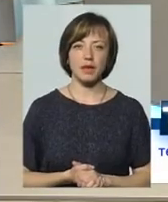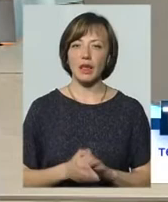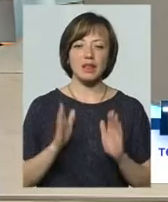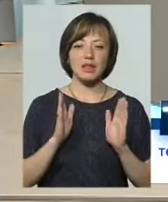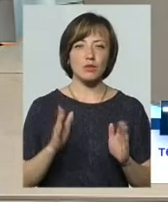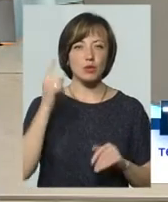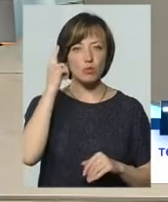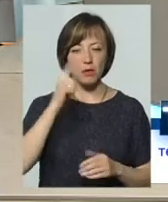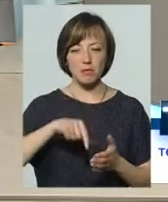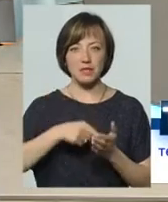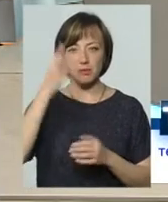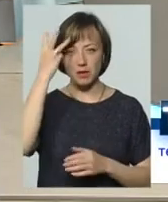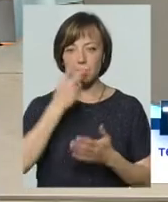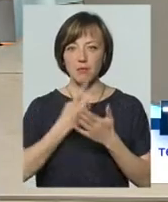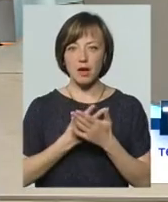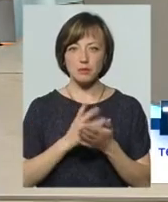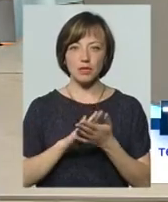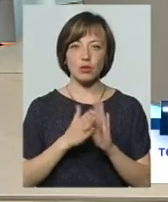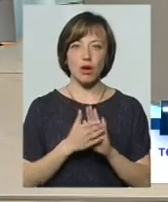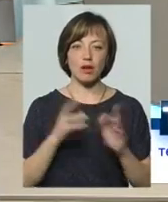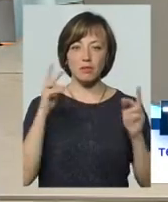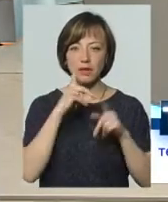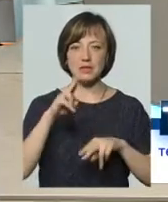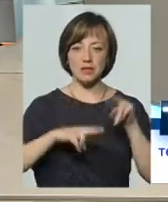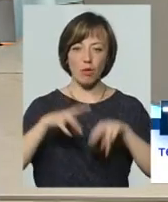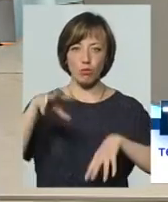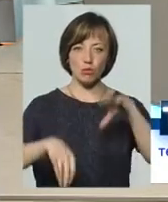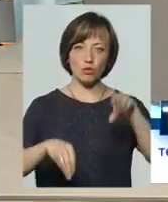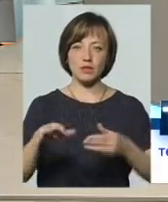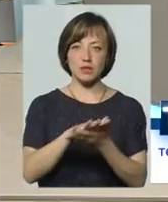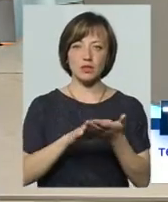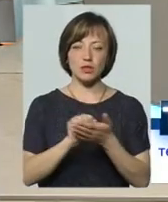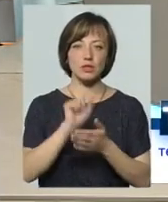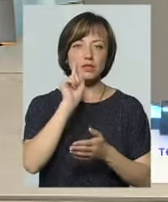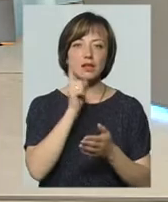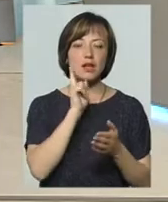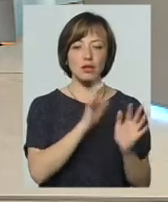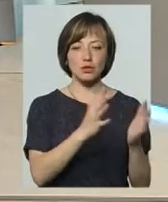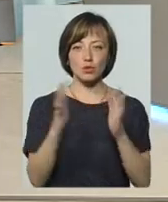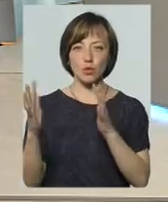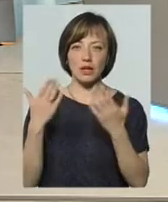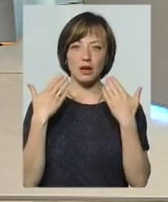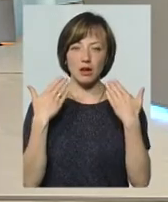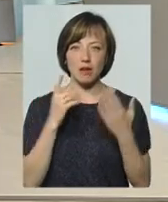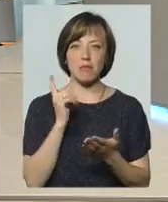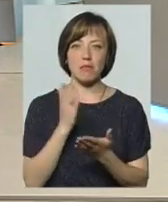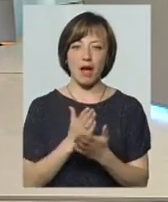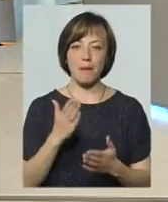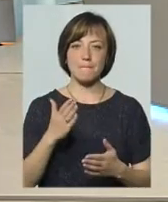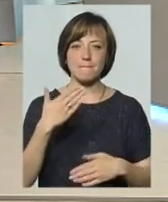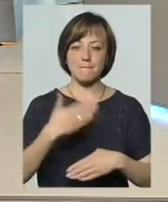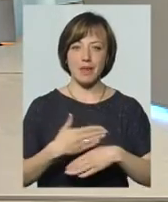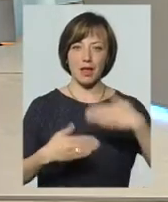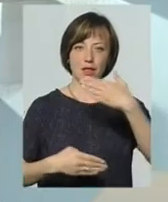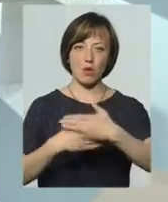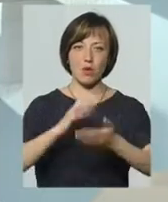але й в самому Хмельницькому ми бачимо тенденції, коли неправомірні забудови просто знищують зелені зони рекреації, і натомість ми маємо просто бетонні джунглі замість тих